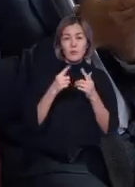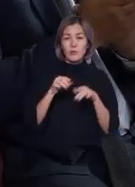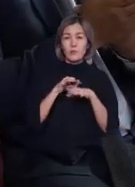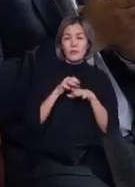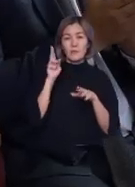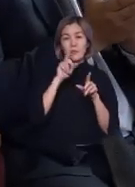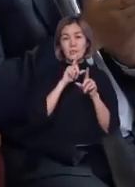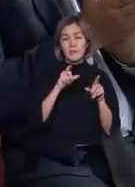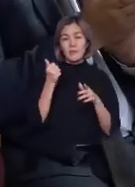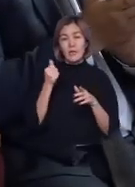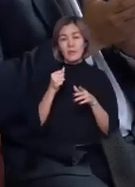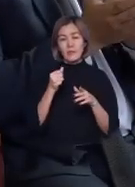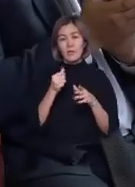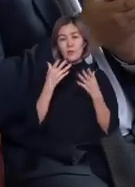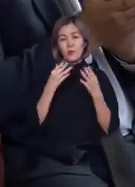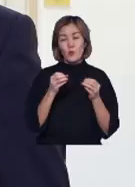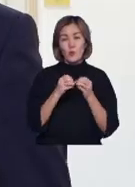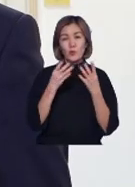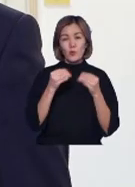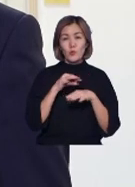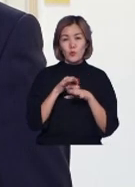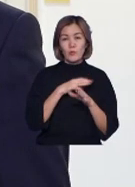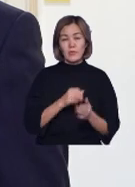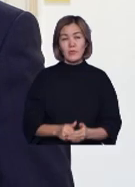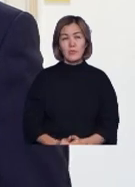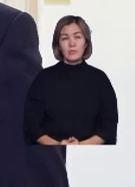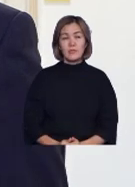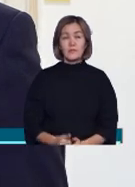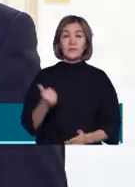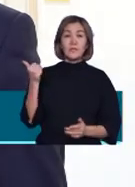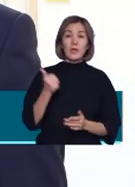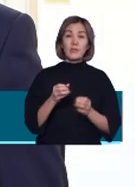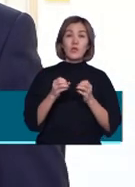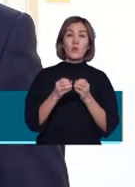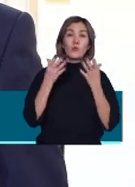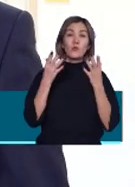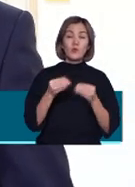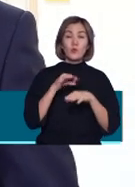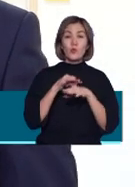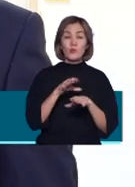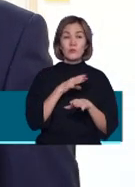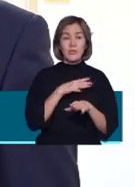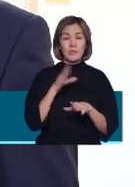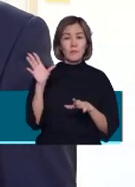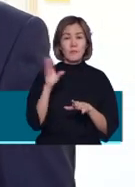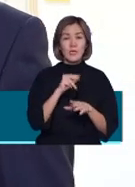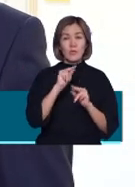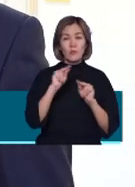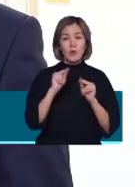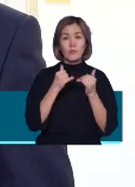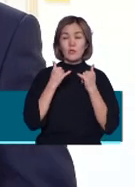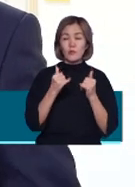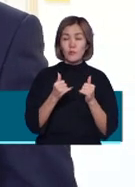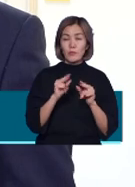мектептер арасында апталық 10 күндіктер өткізіліп жатыр. Біз апталық 10 күндіктер өткізіп жатырмыз. Ол жерде барлық мұғалімдерге деген